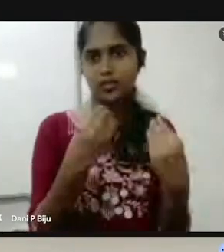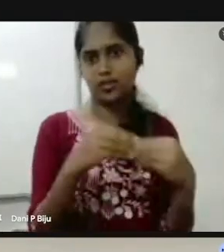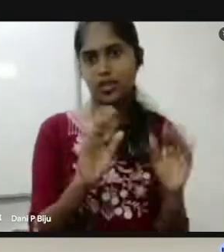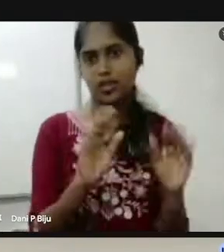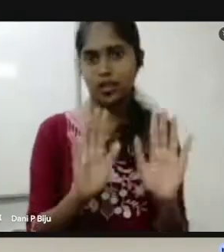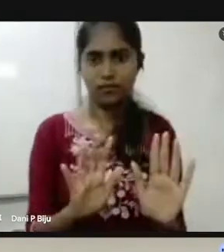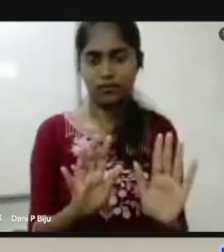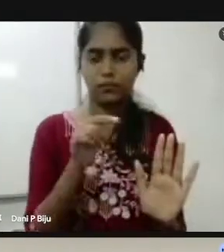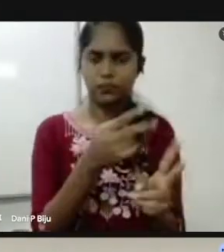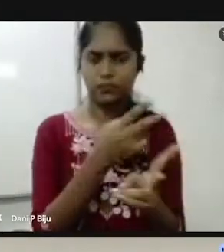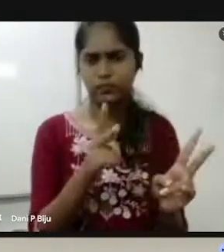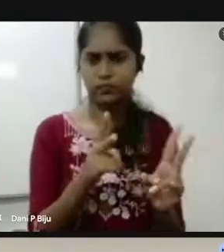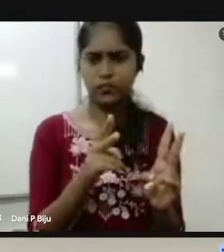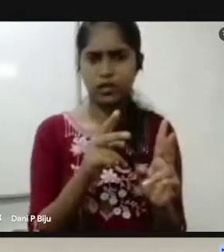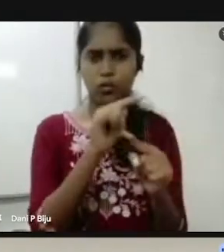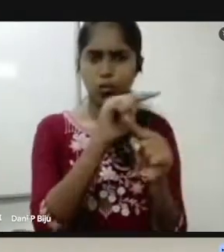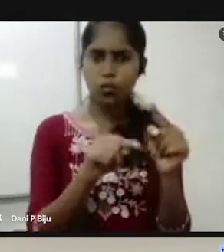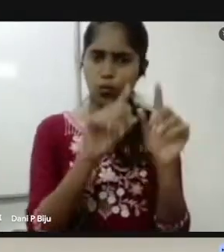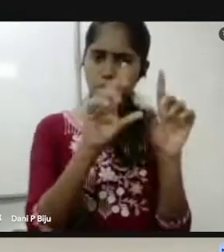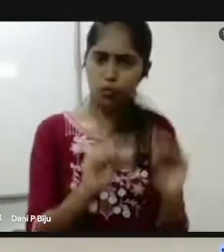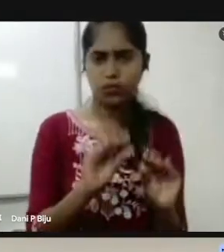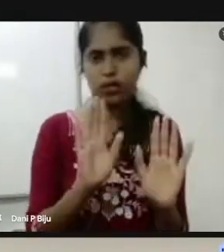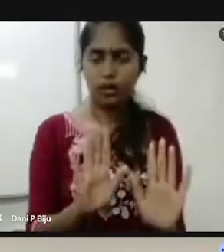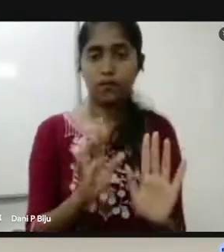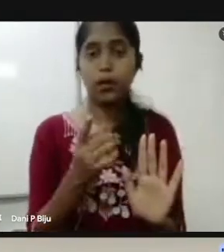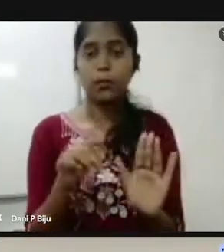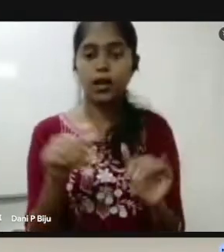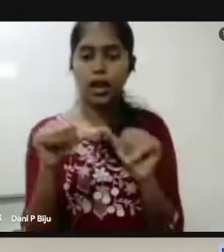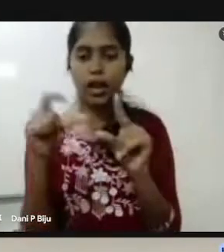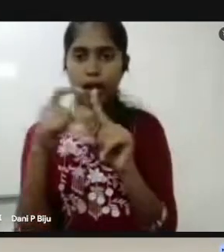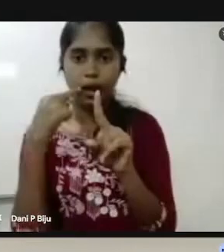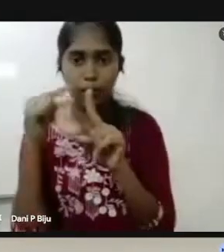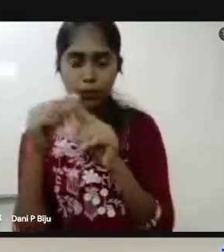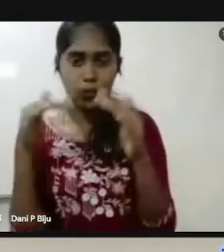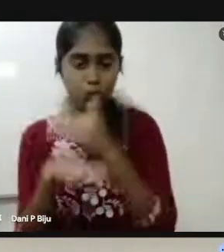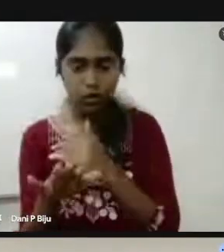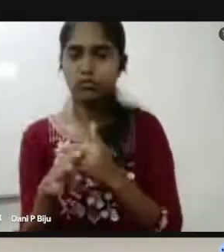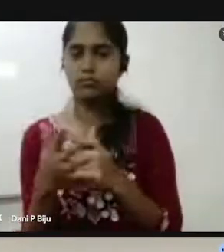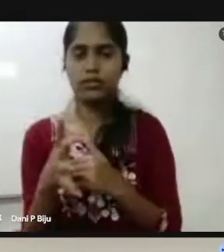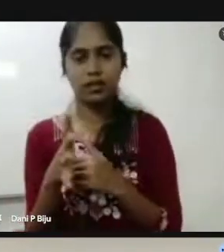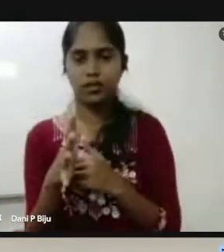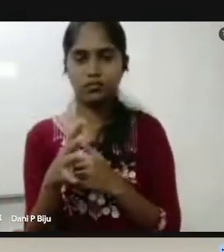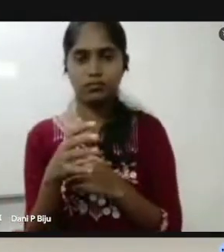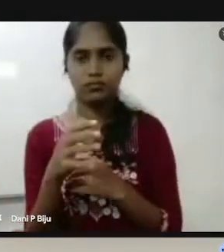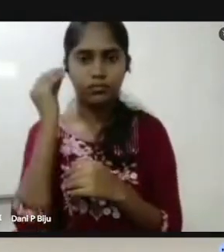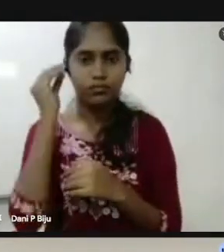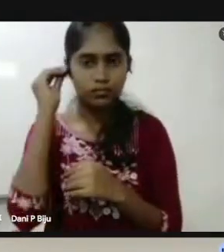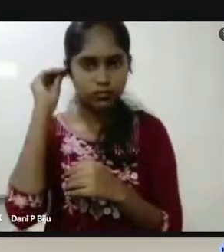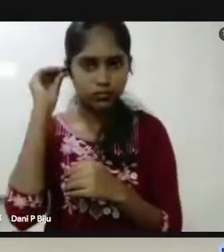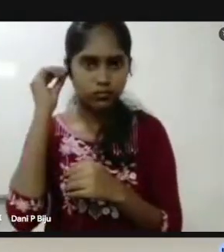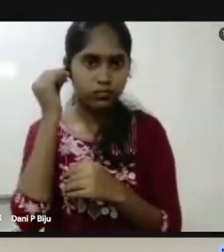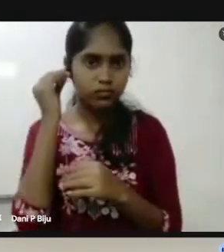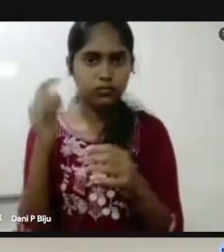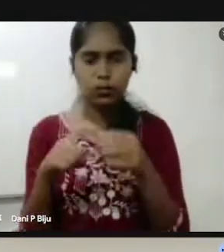അങ്ങനെയൊക്കെയുള്ള ഇതേ ഉള്ളൂ. അല്ലാതെ അഡിപ് സ്കീമിൽ ഇപ്പോ ആസ് ഓഫ് നൗ ഇത് കവർ ചെയ്യുന്നില്ല. ഐ എം നോട്ട് ഷുവർ ഇഫ് അതായിരുന്നു ക്വസ്റ്റ്യൻ.